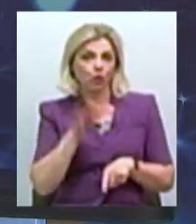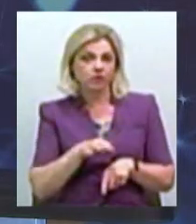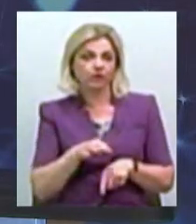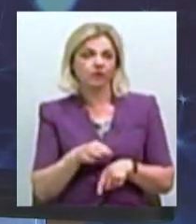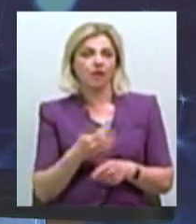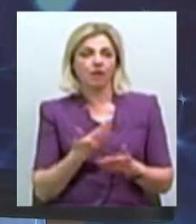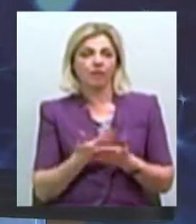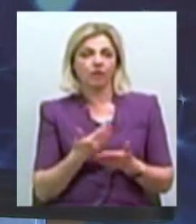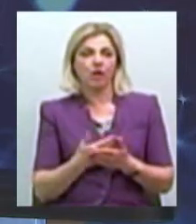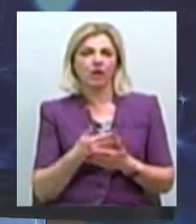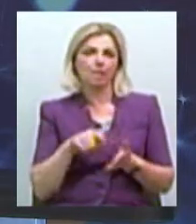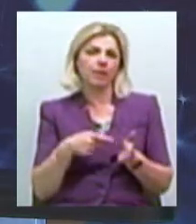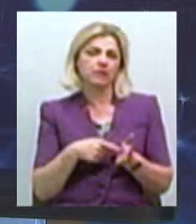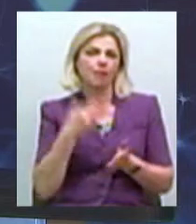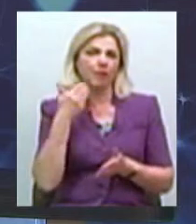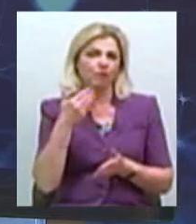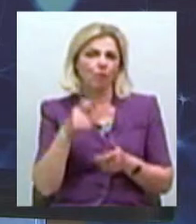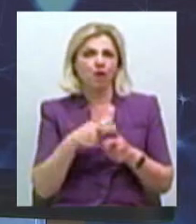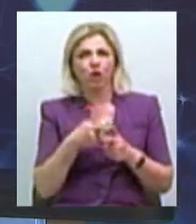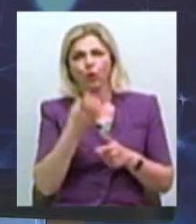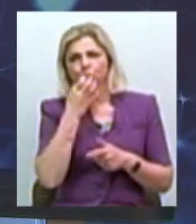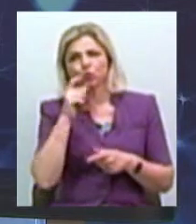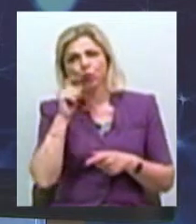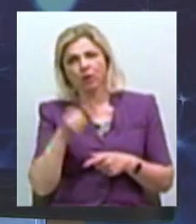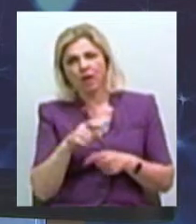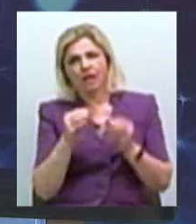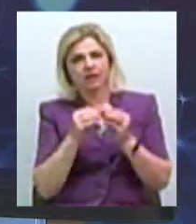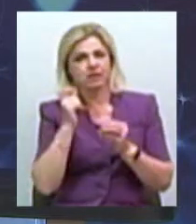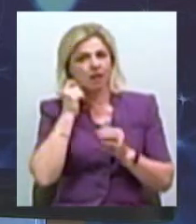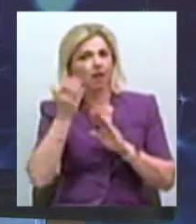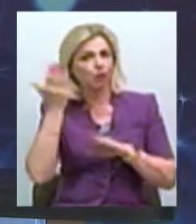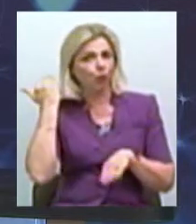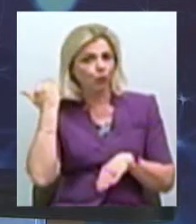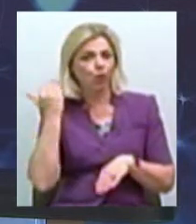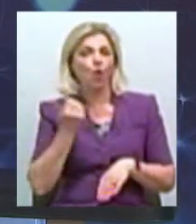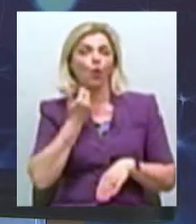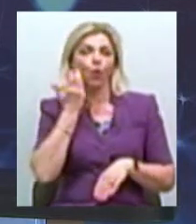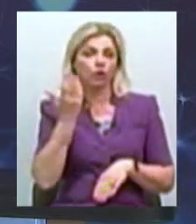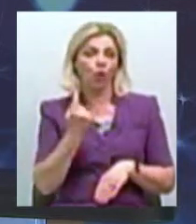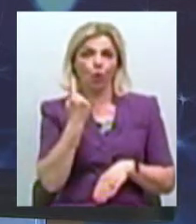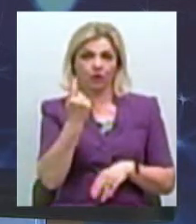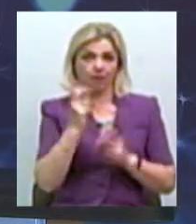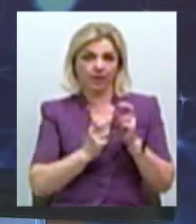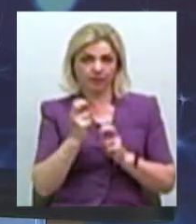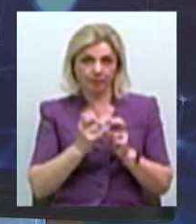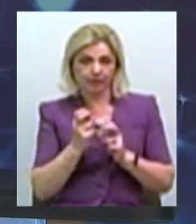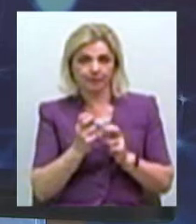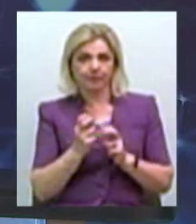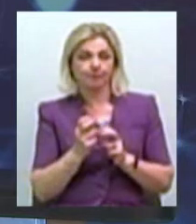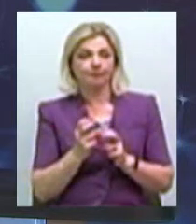здається, чи місто Первомай, чи місто Южноукраїнськ років 10 тому, коли одне підприємство,